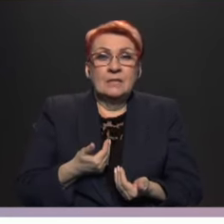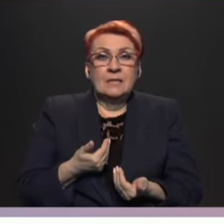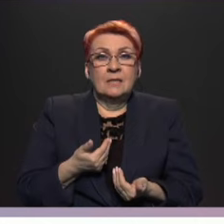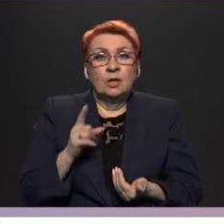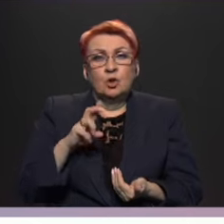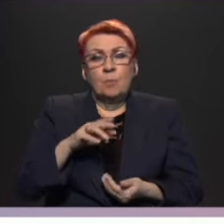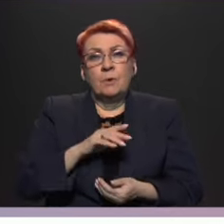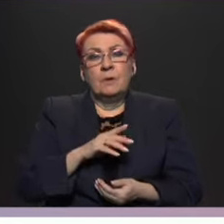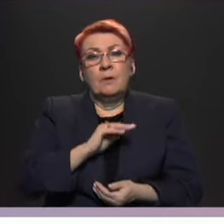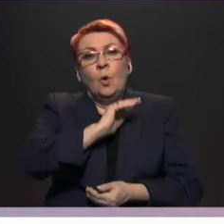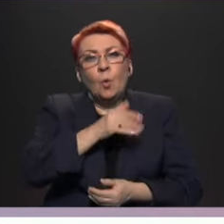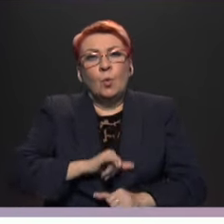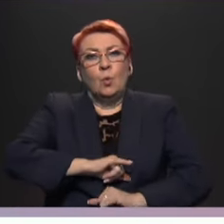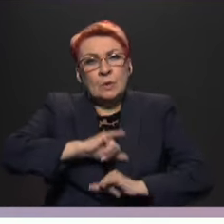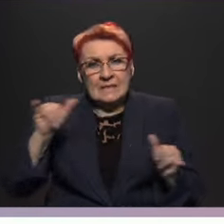усилить